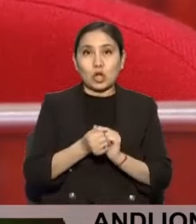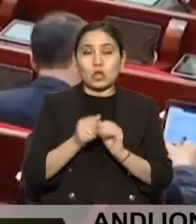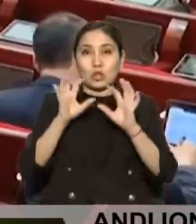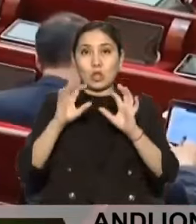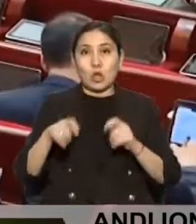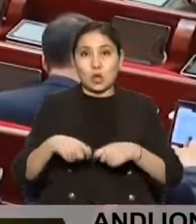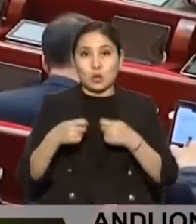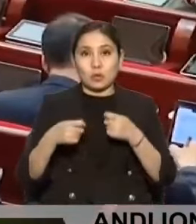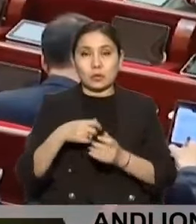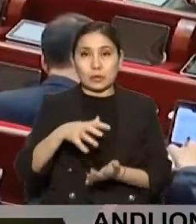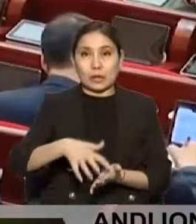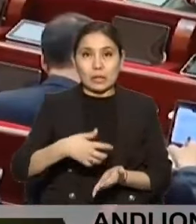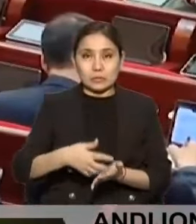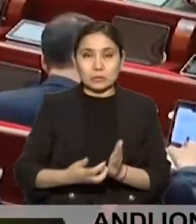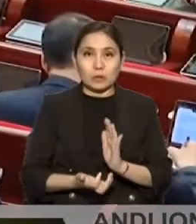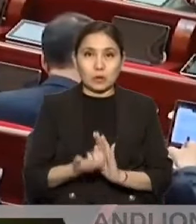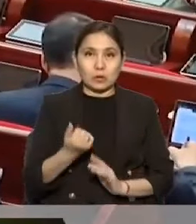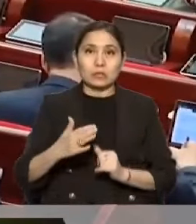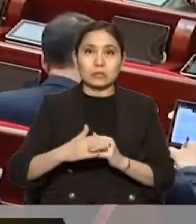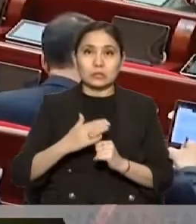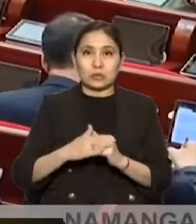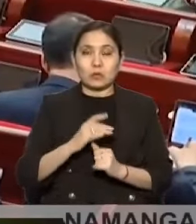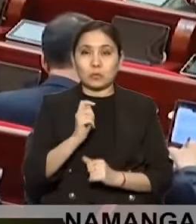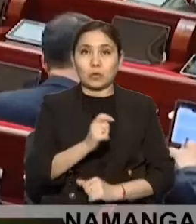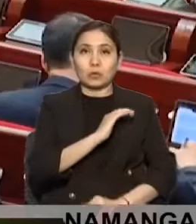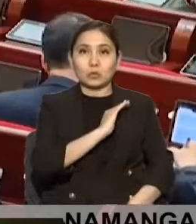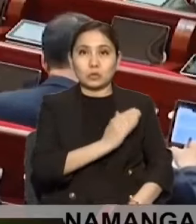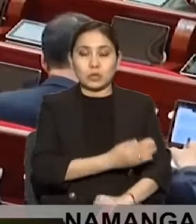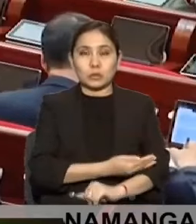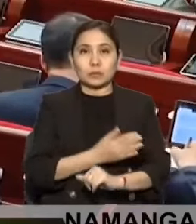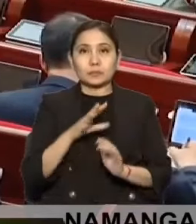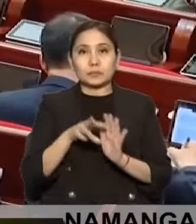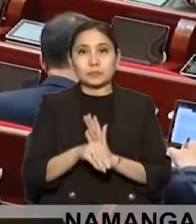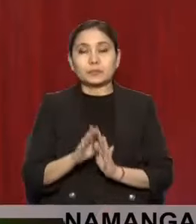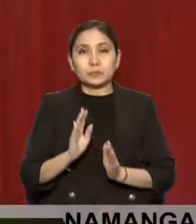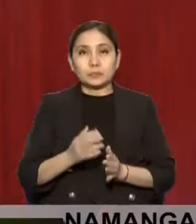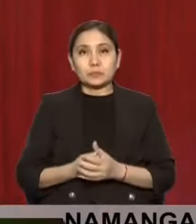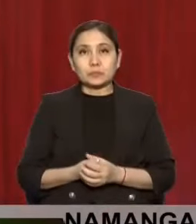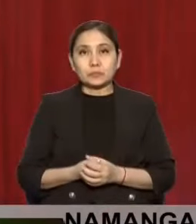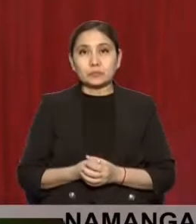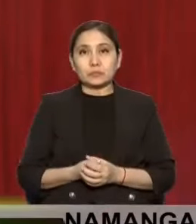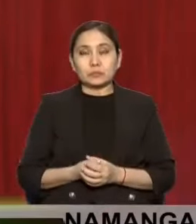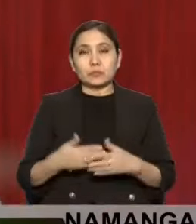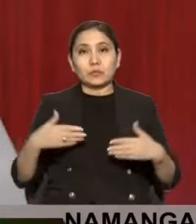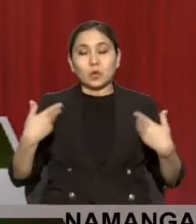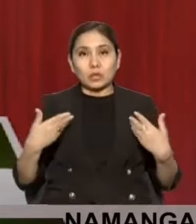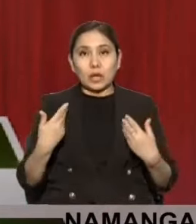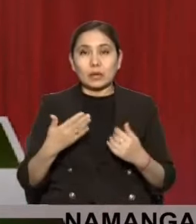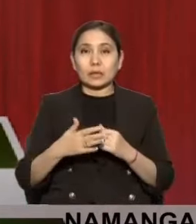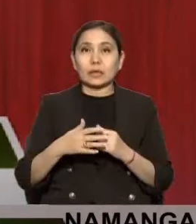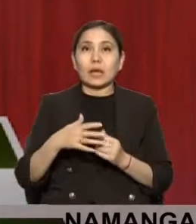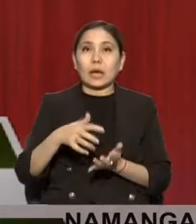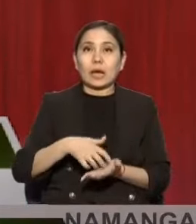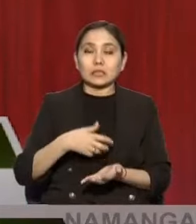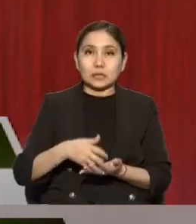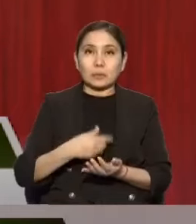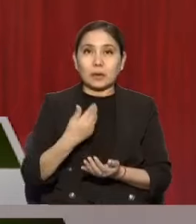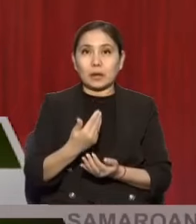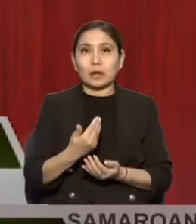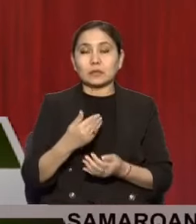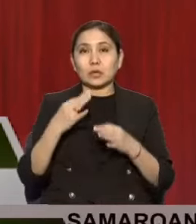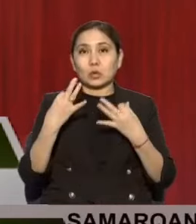noqonuniy qazib olganlar uchun javobgarlikni kuchaytirish nazarda tutilmoqda. Foydali qazilmalarni oltin izlovchilar